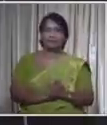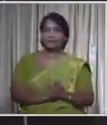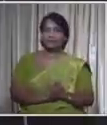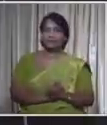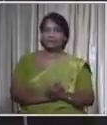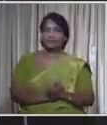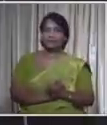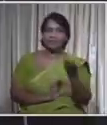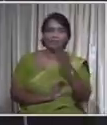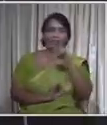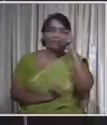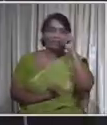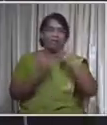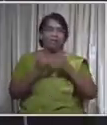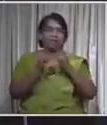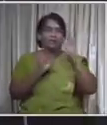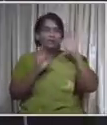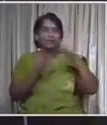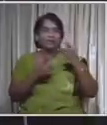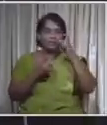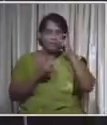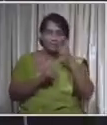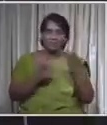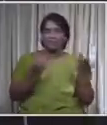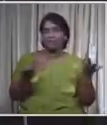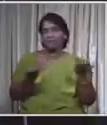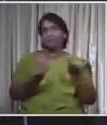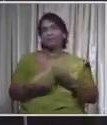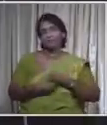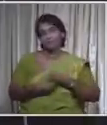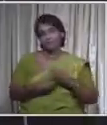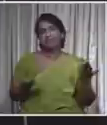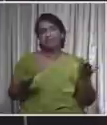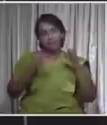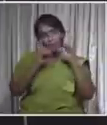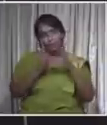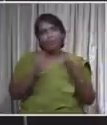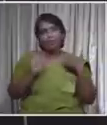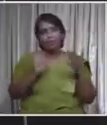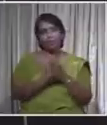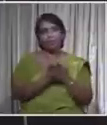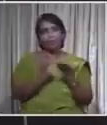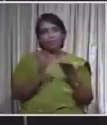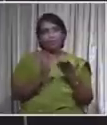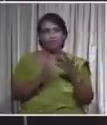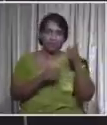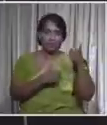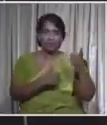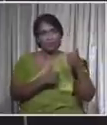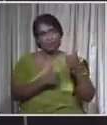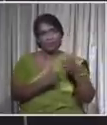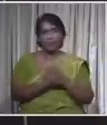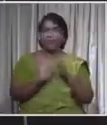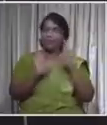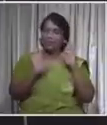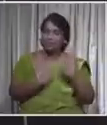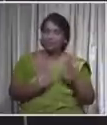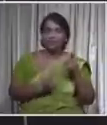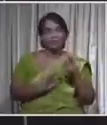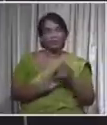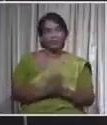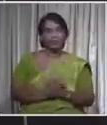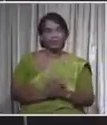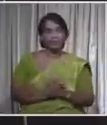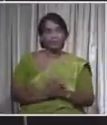අපි තුන් දෙනා උඩ බලන් ඉන්නවා SBN එක. ඉතින් කියලා බලන්න ඕනේ මේ වගේ මිනිසුත් එක්ක නිතිය. ඒගොල්ලන් ඉතින් හොඳයි. නමුත්